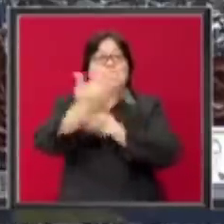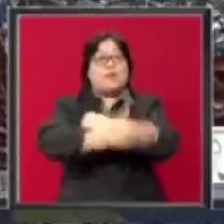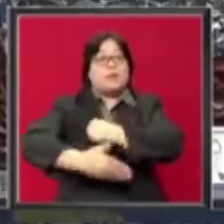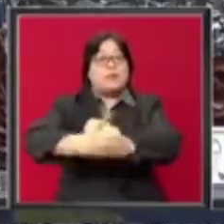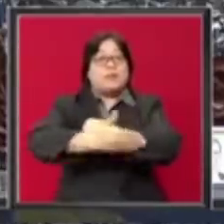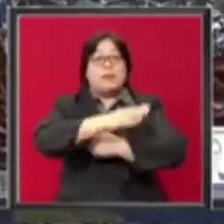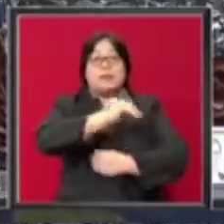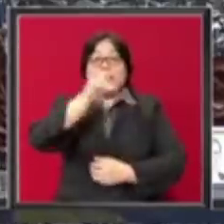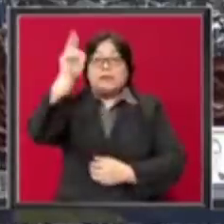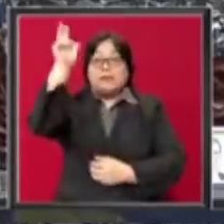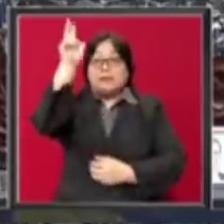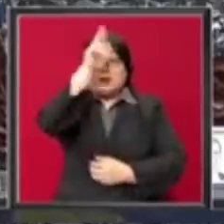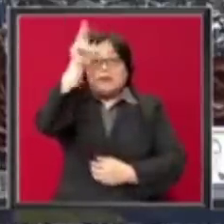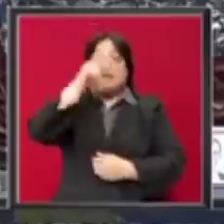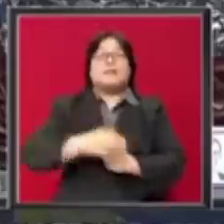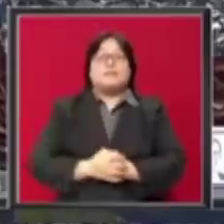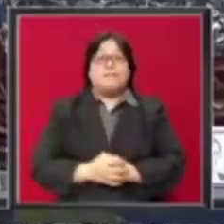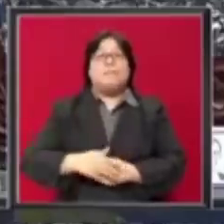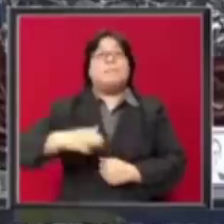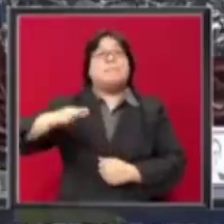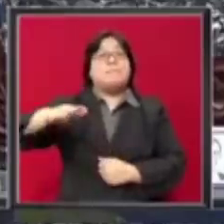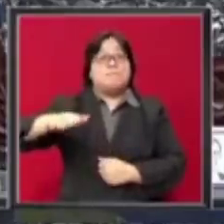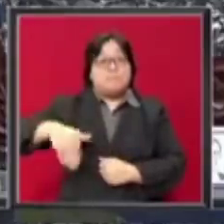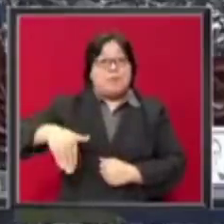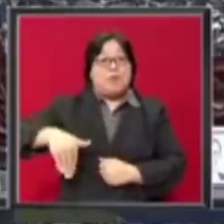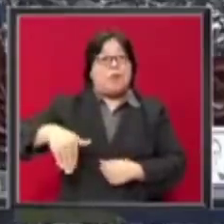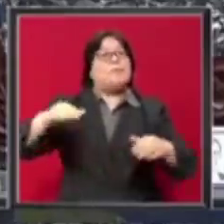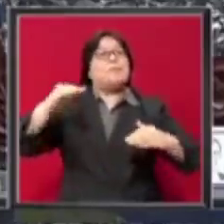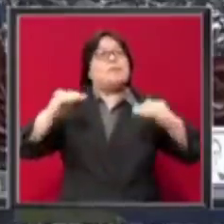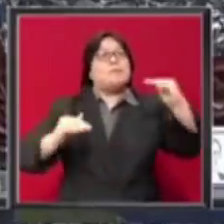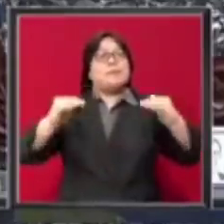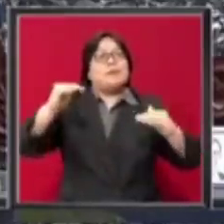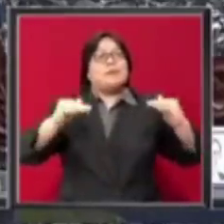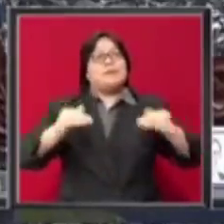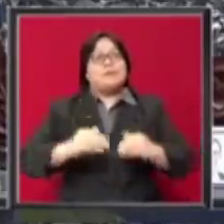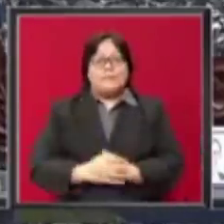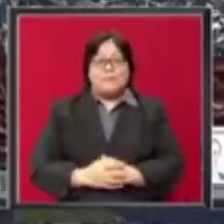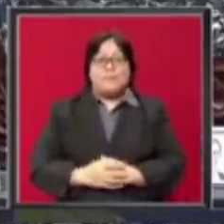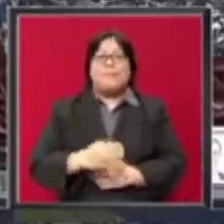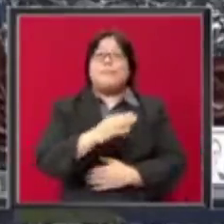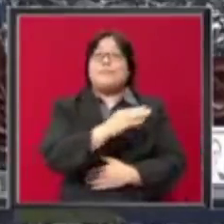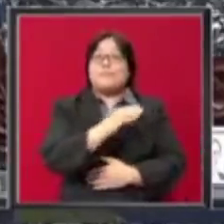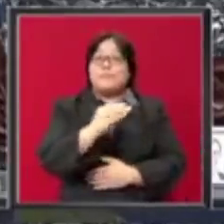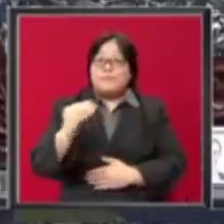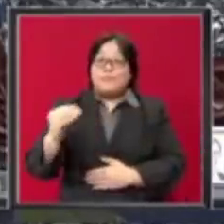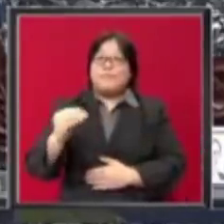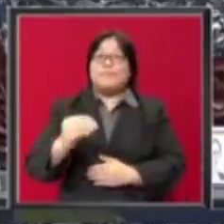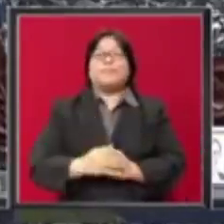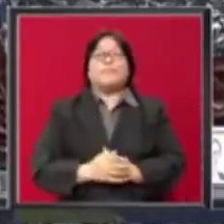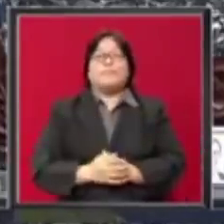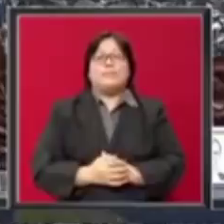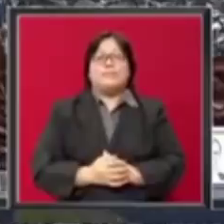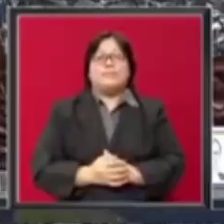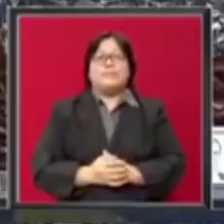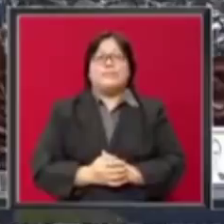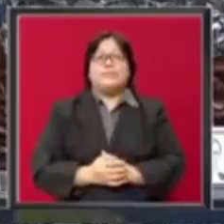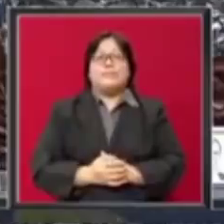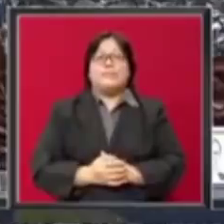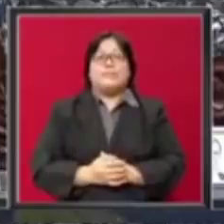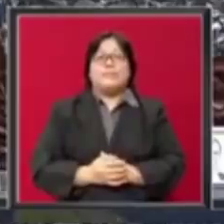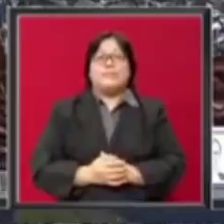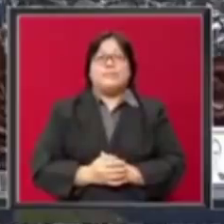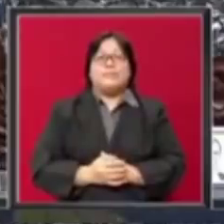dan kerajaan yang belum begitu stabil dan telah